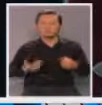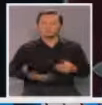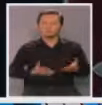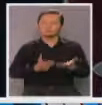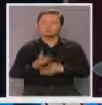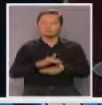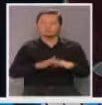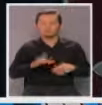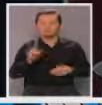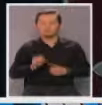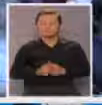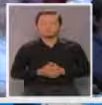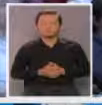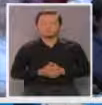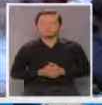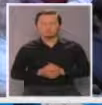у населения.